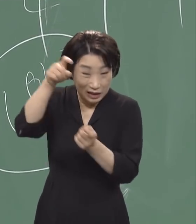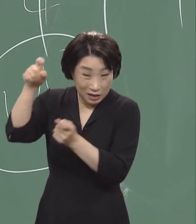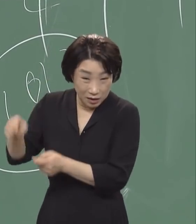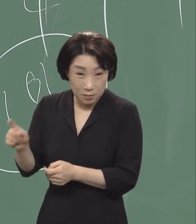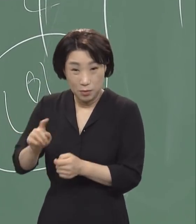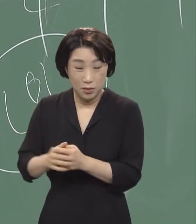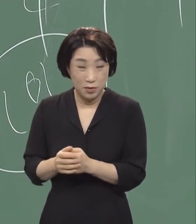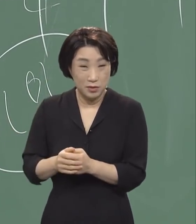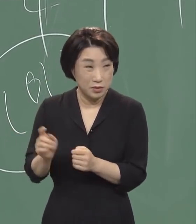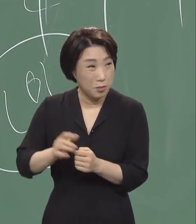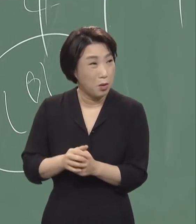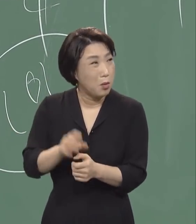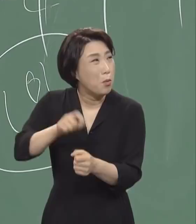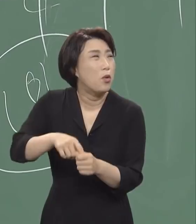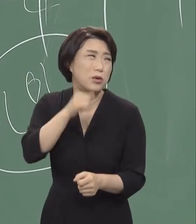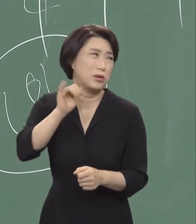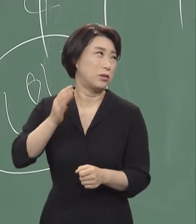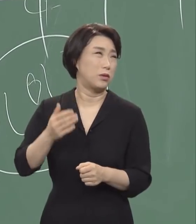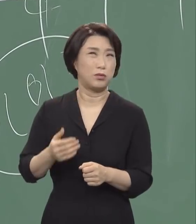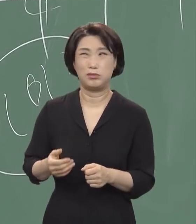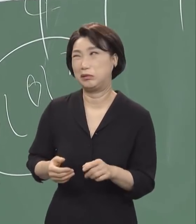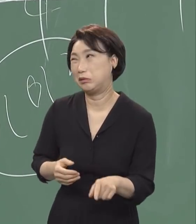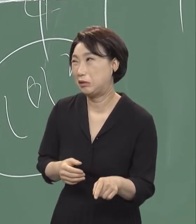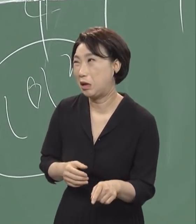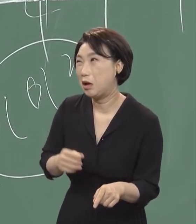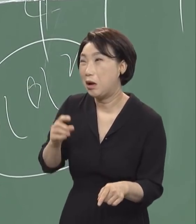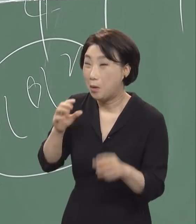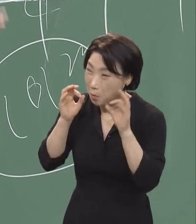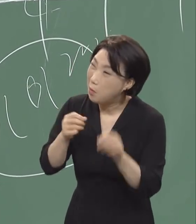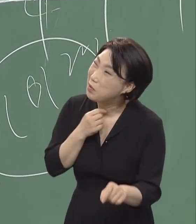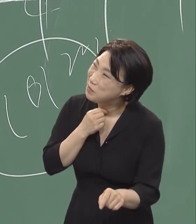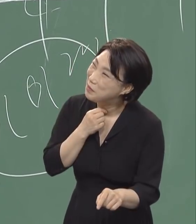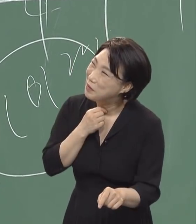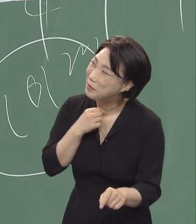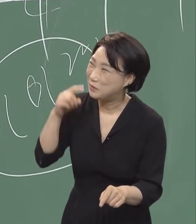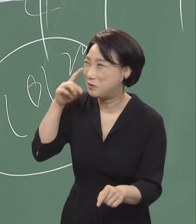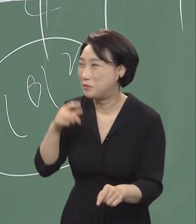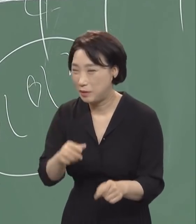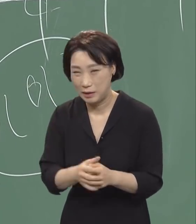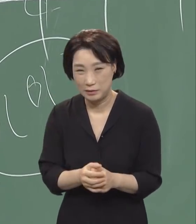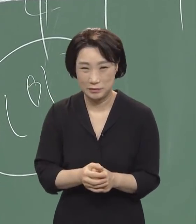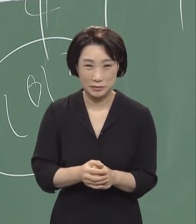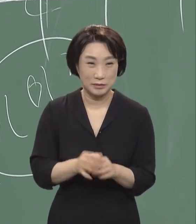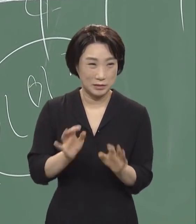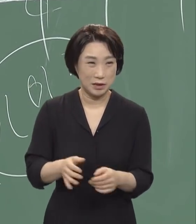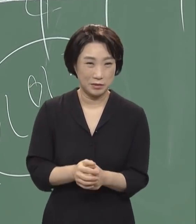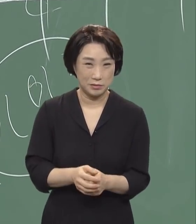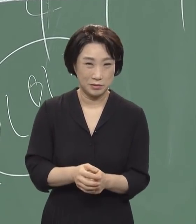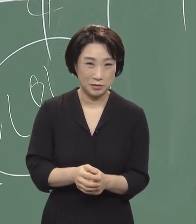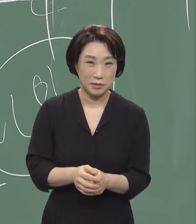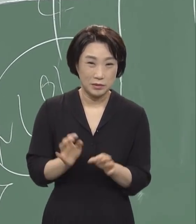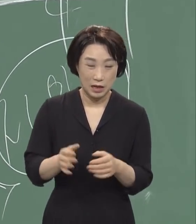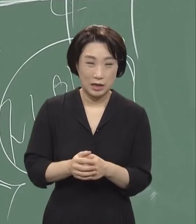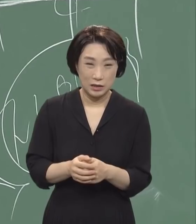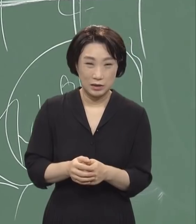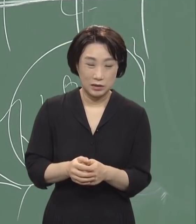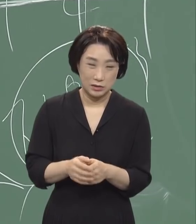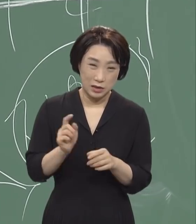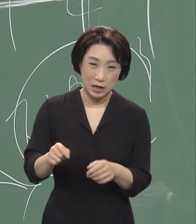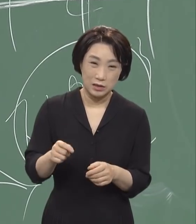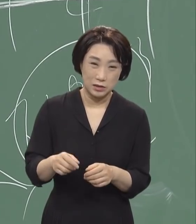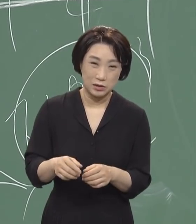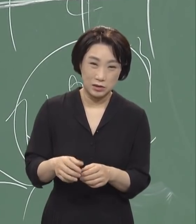또 뭐 들을만한 이유가 내가 본다고 했으니까 그게 이유입니다 한번 들어보십시오 네 그래서 기준기를